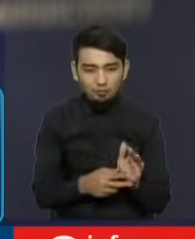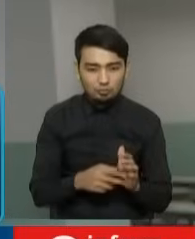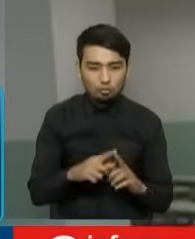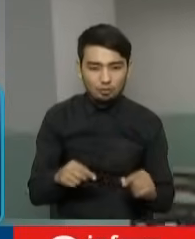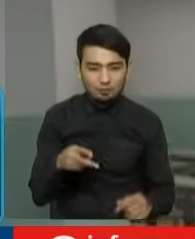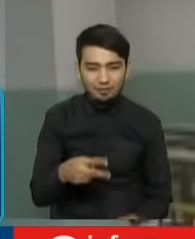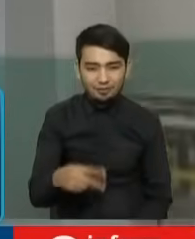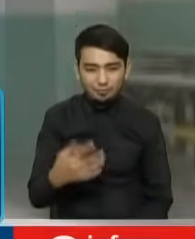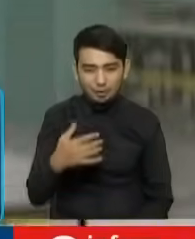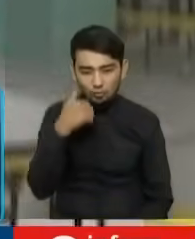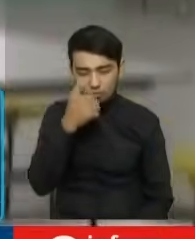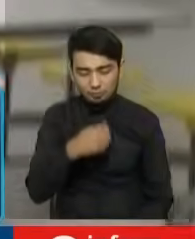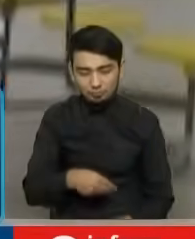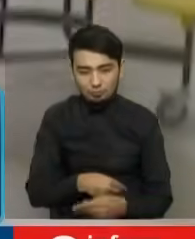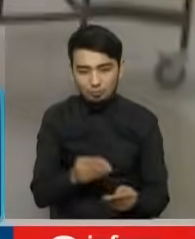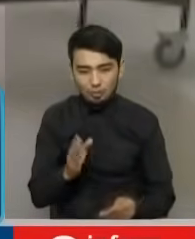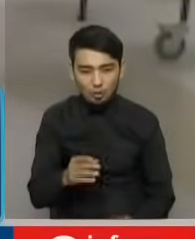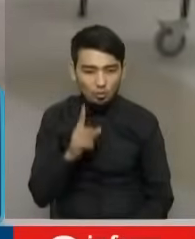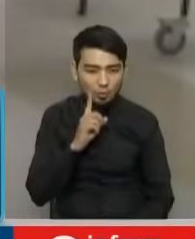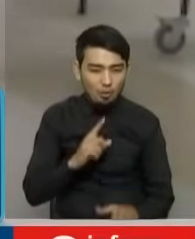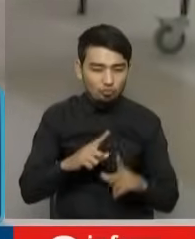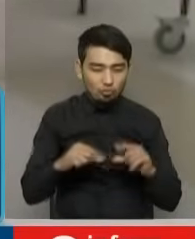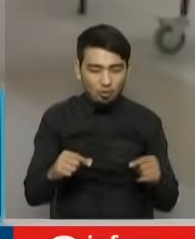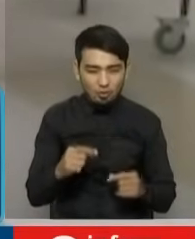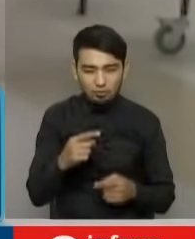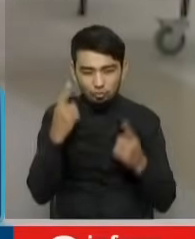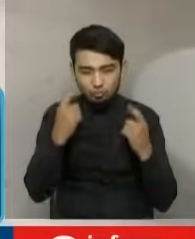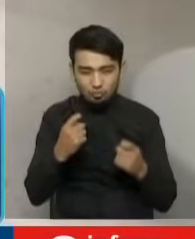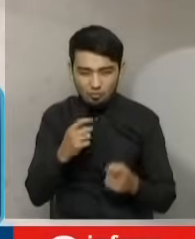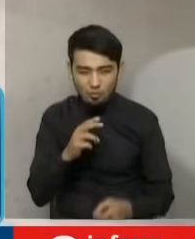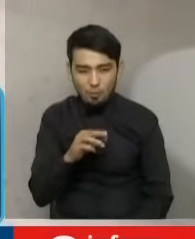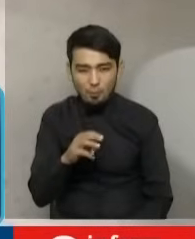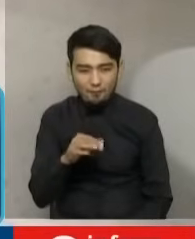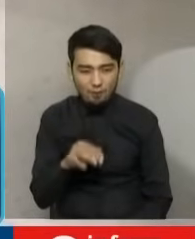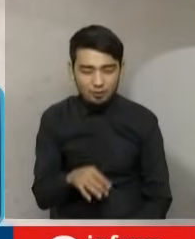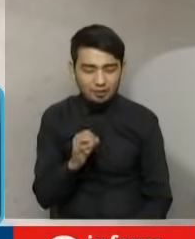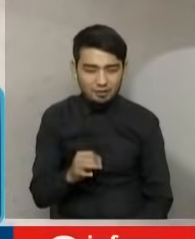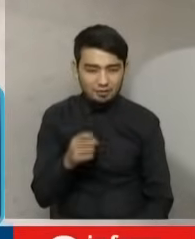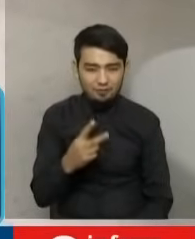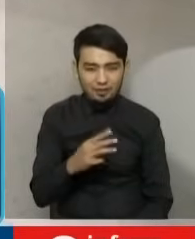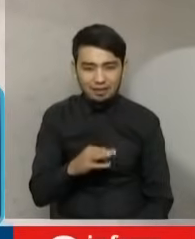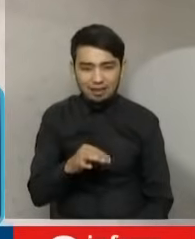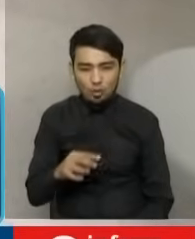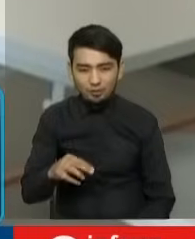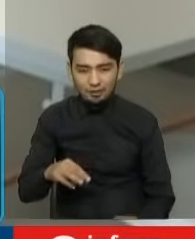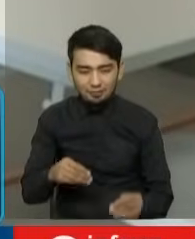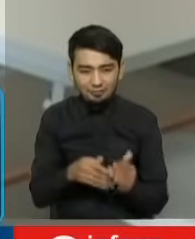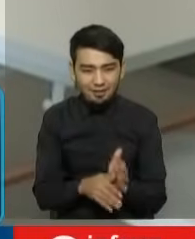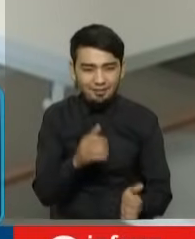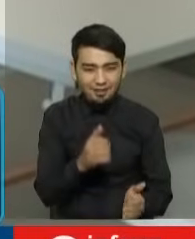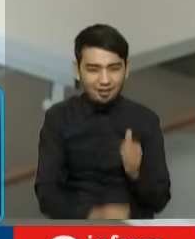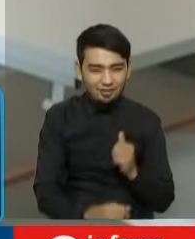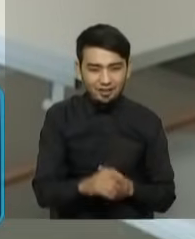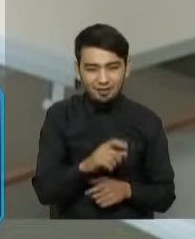2025 год. Проект «Комфортная школа» начали в прошлом году. Его бюджет превысил 2 триллиона тенге. На каждое ученическое место затратят